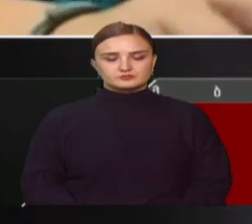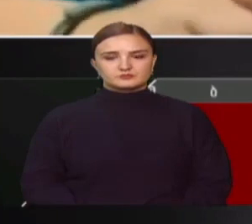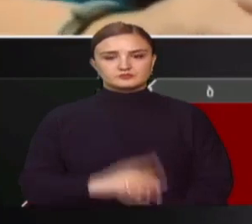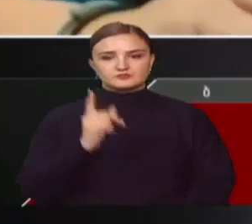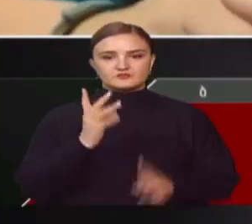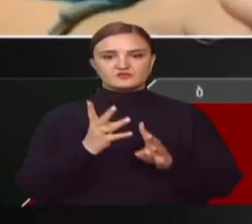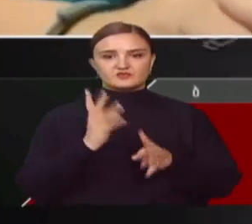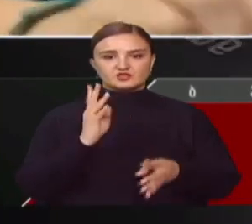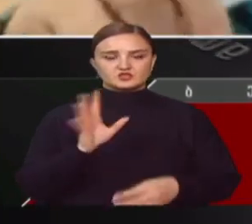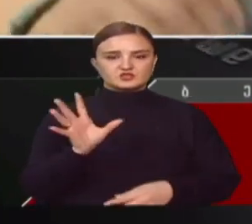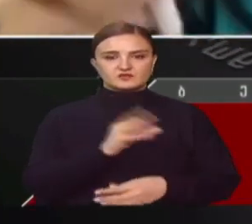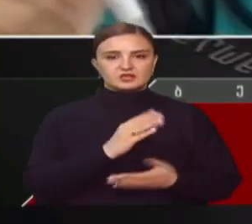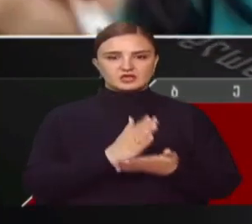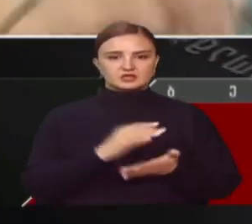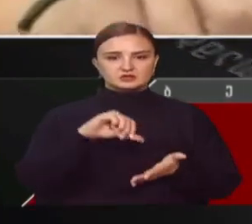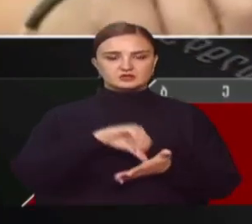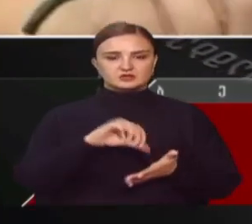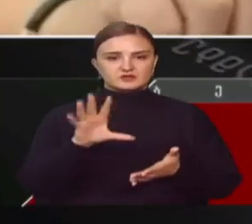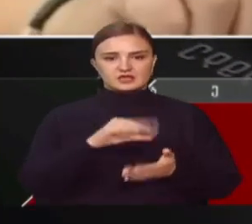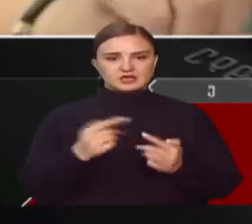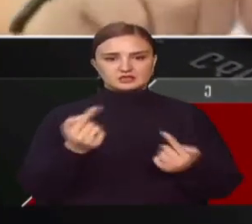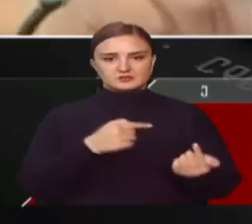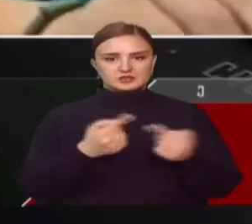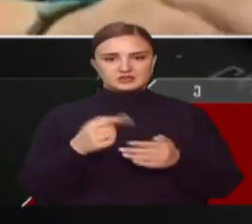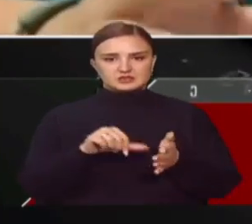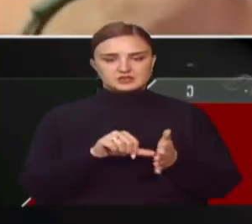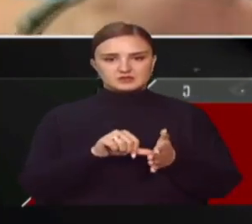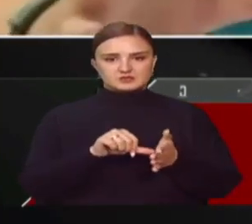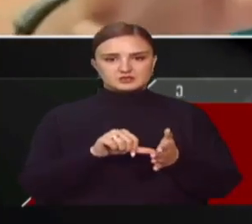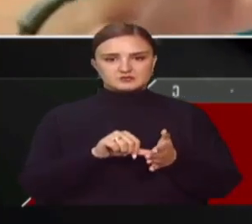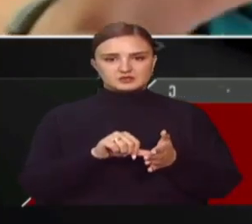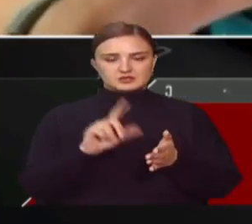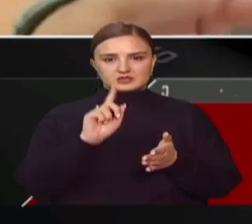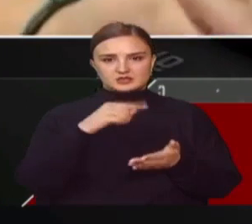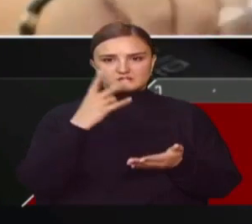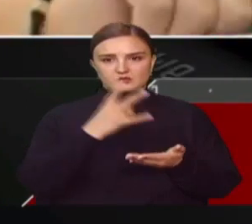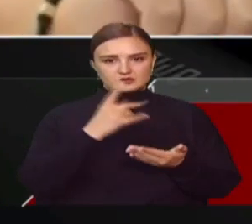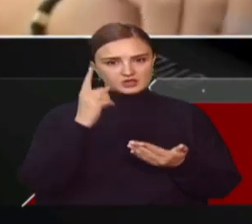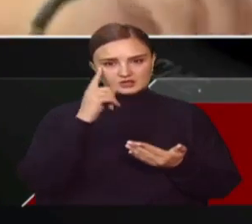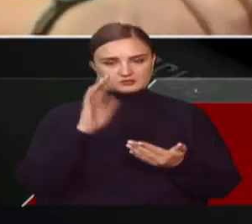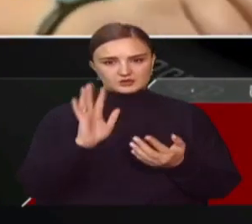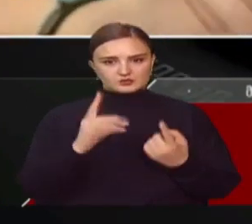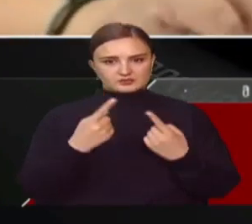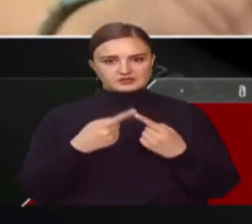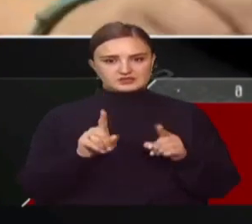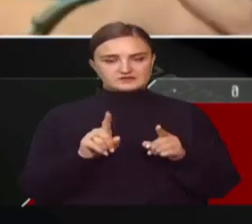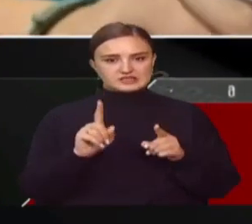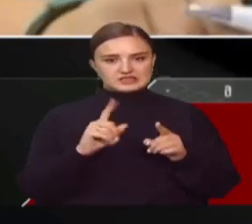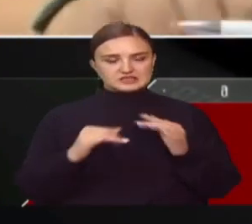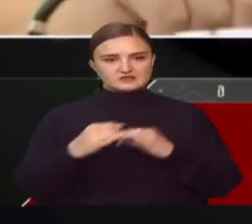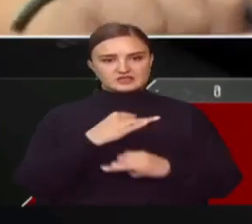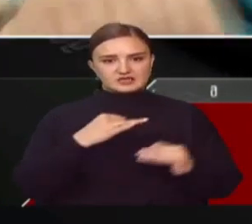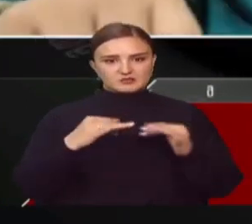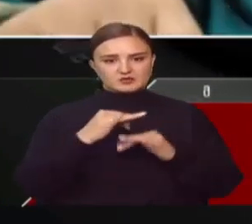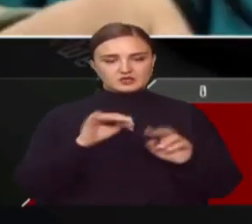ყველა არის შართული ამ იმაში, ყველა ერთმანეთს ეხმარება არიან და რა თქმა უნდა არც ფიქრობენ სხვა, არც გვილაპარაკე იმ